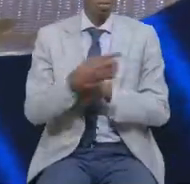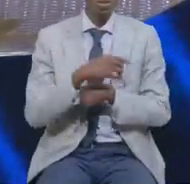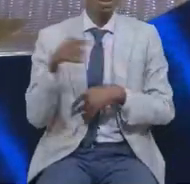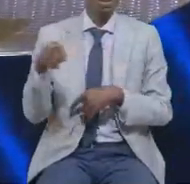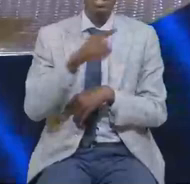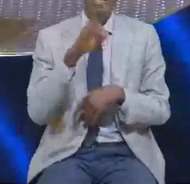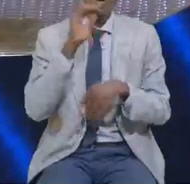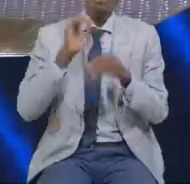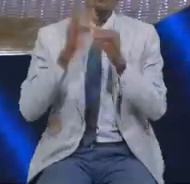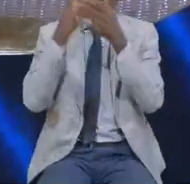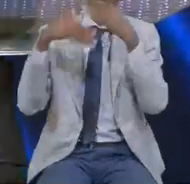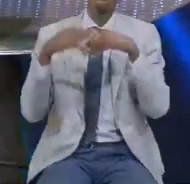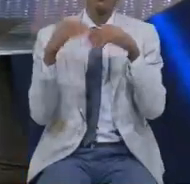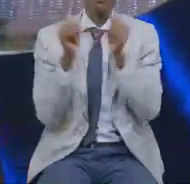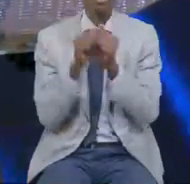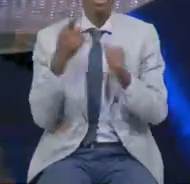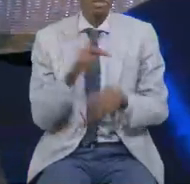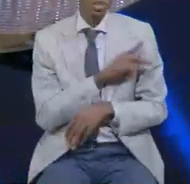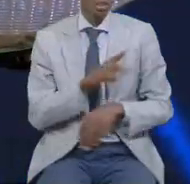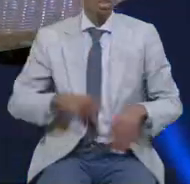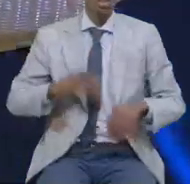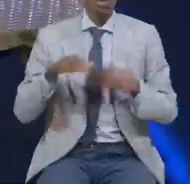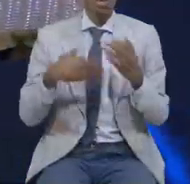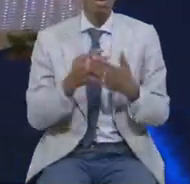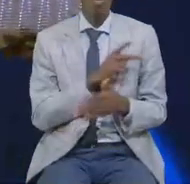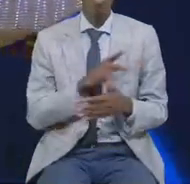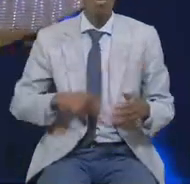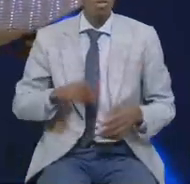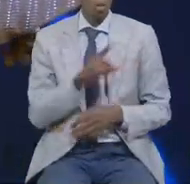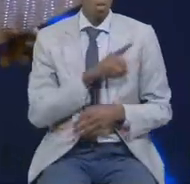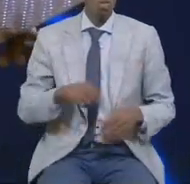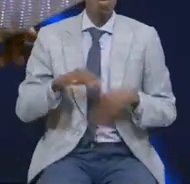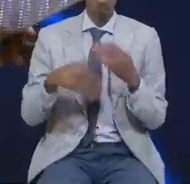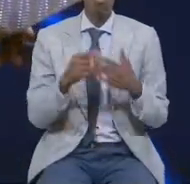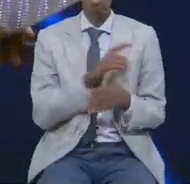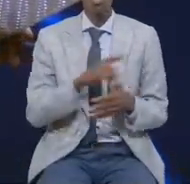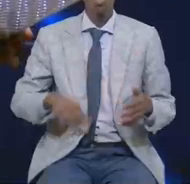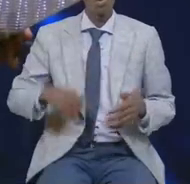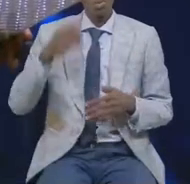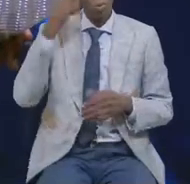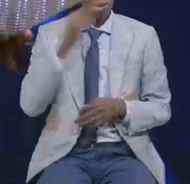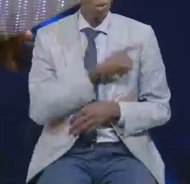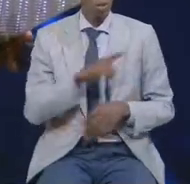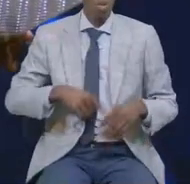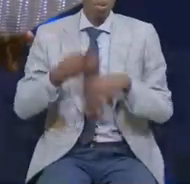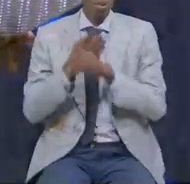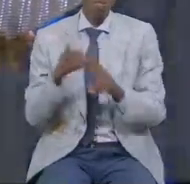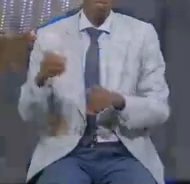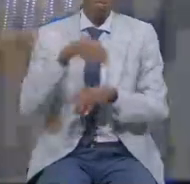ciel avec le Seigneur des Seigneurs et le roi des rois. Le Seigneur les a délivrés littéralement le jour-là, en ce